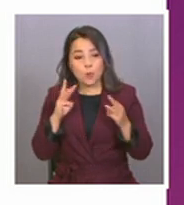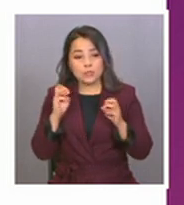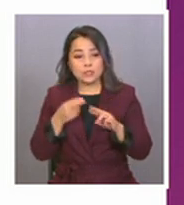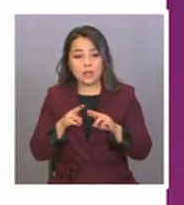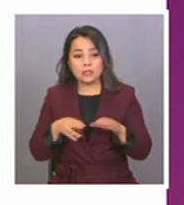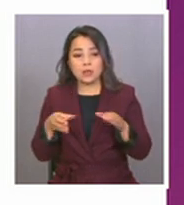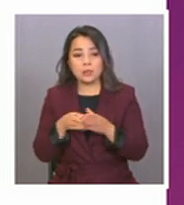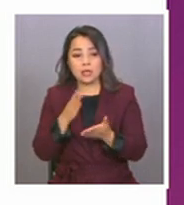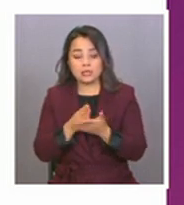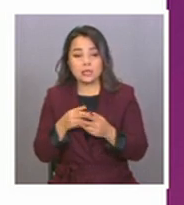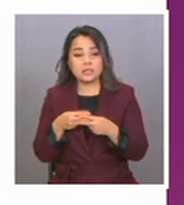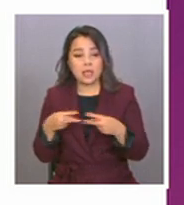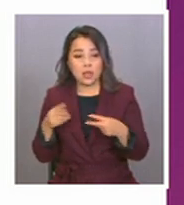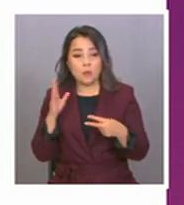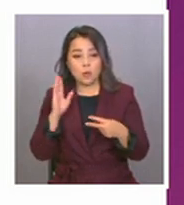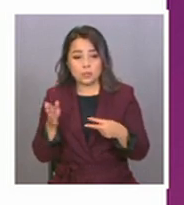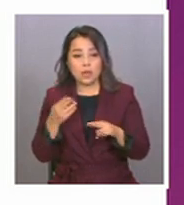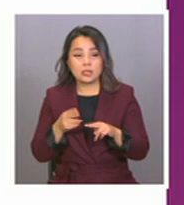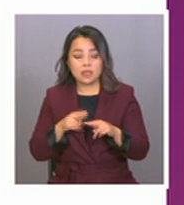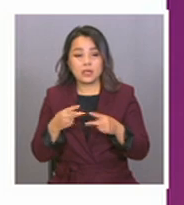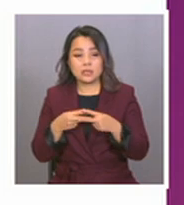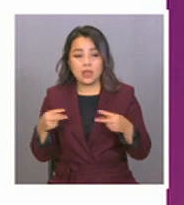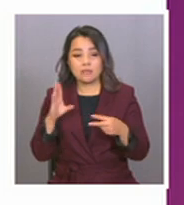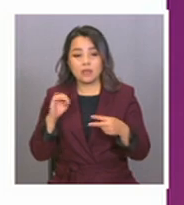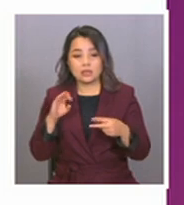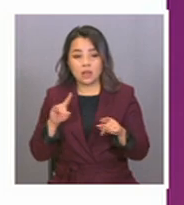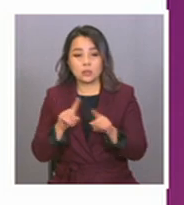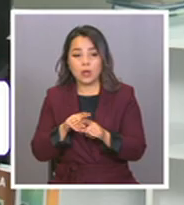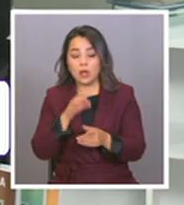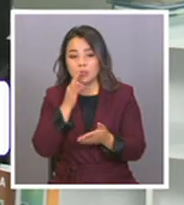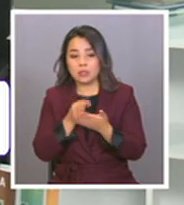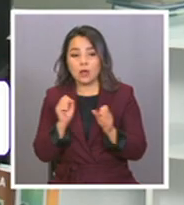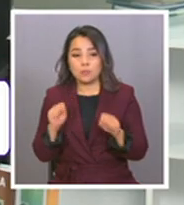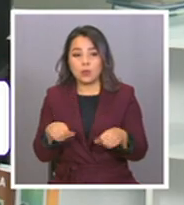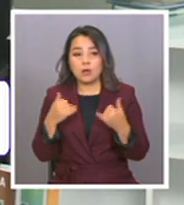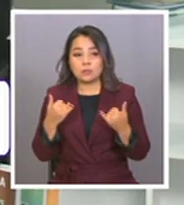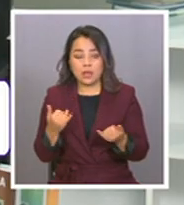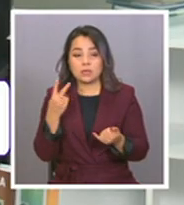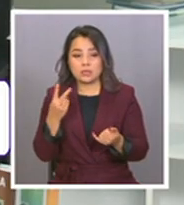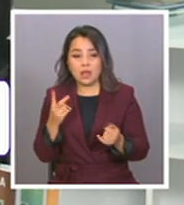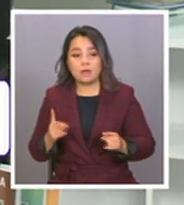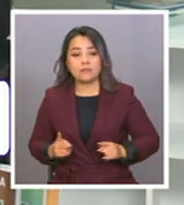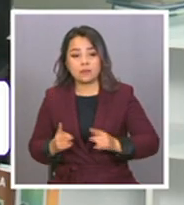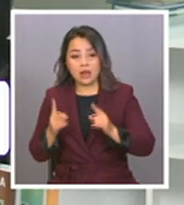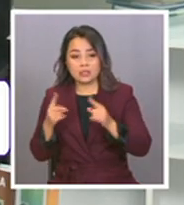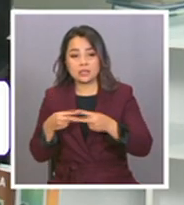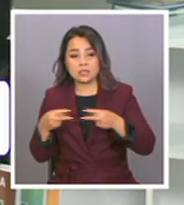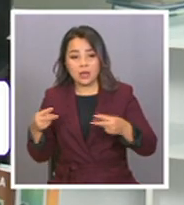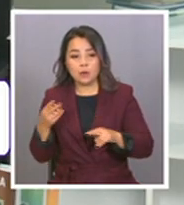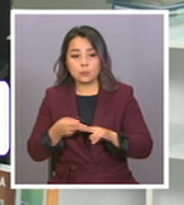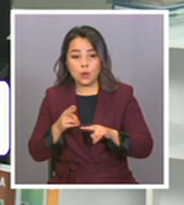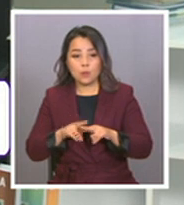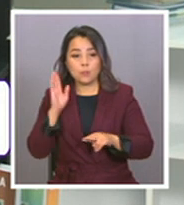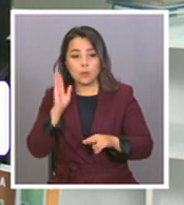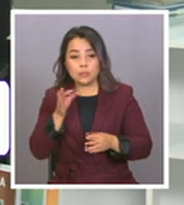болса, бұл векторларды тең векторлар деп айтамыз. Сонда екі вектор тең вектор болу үшін